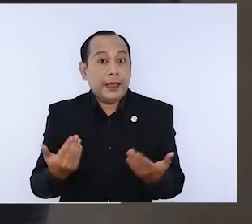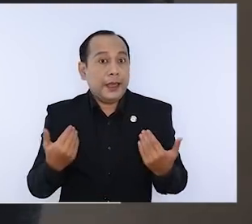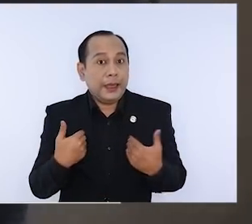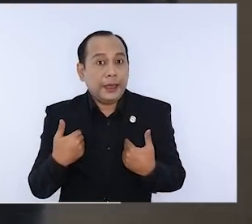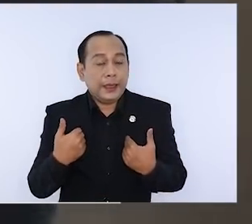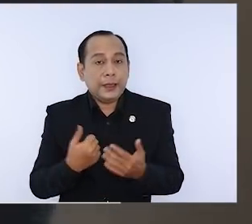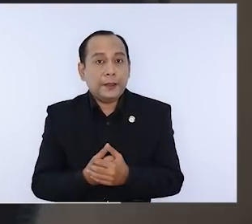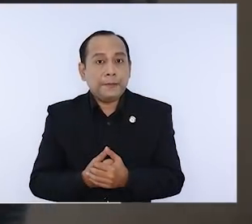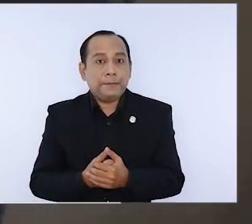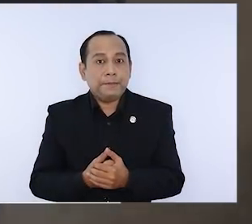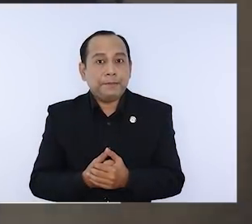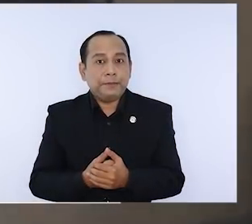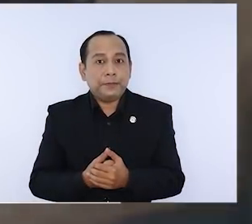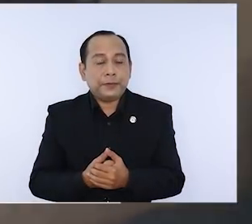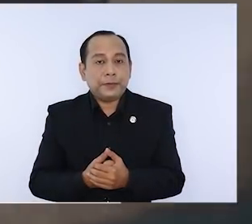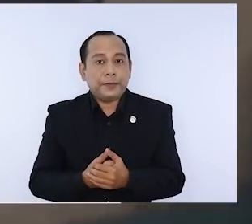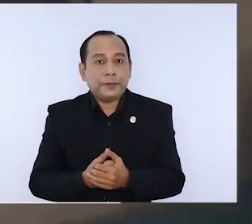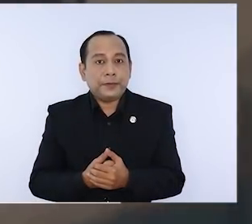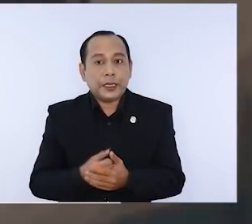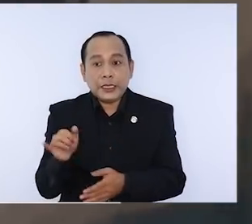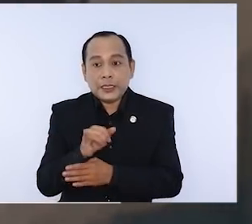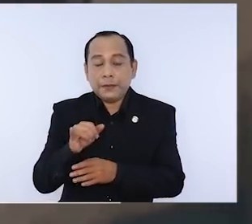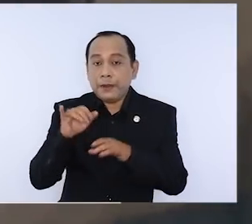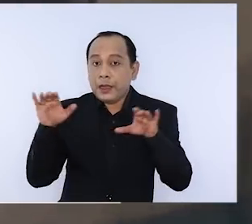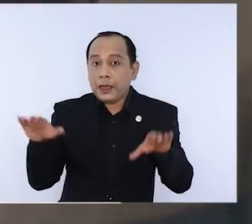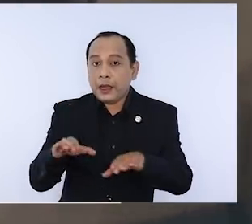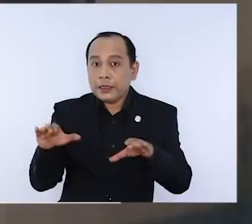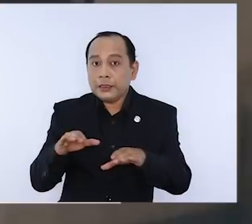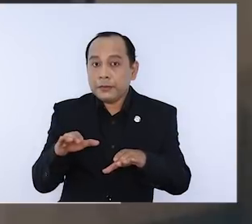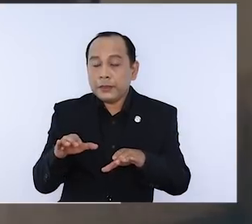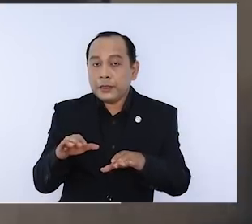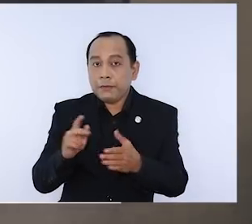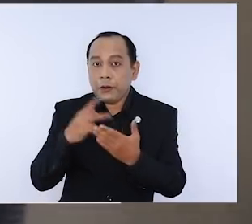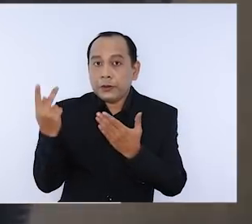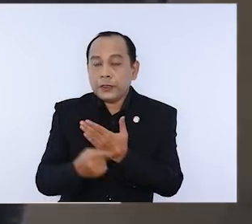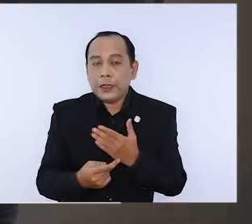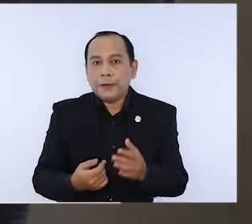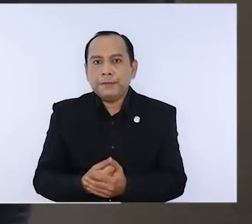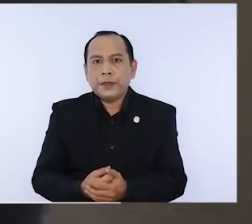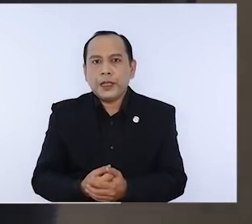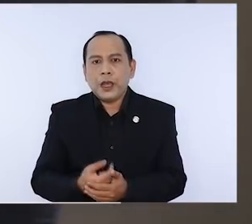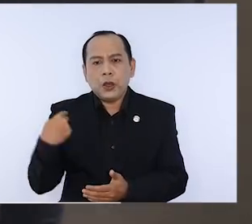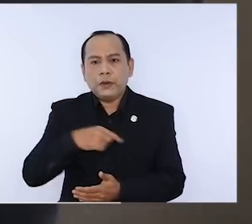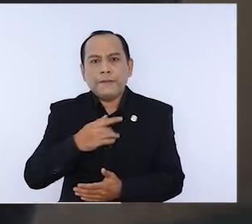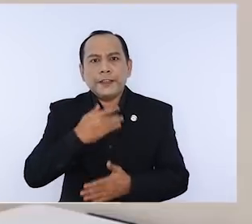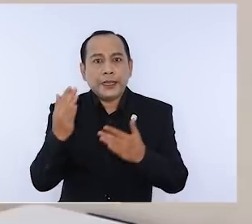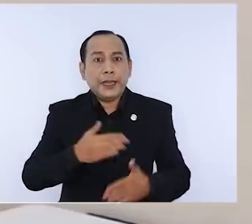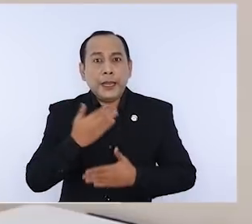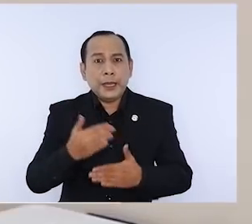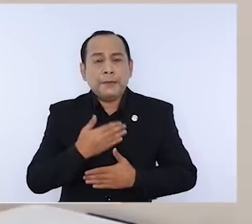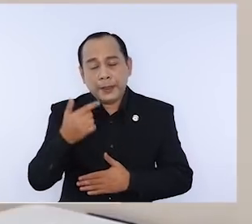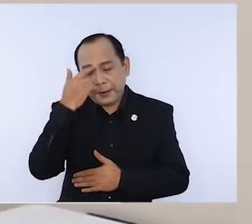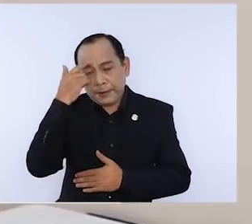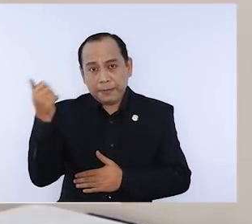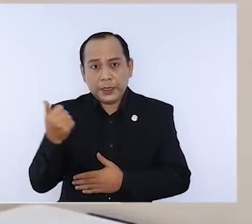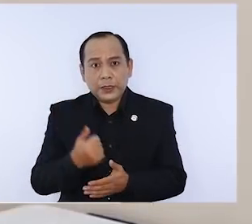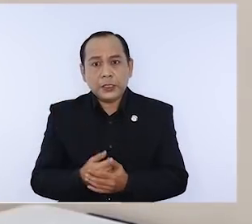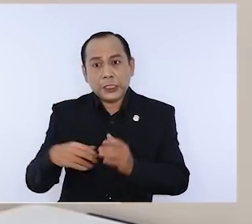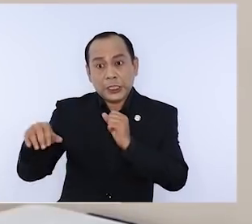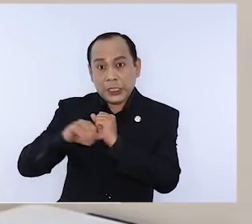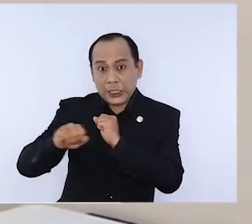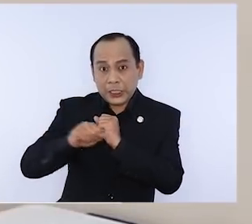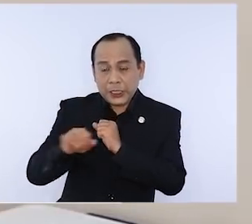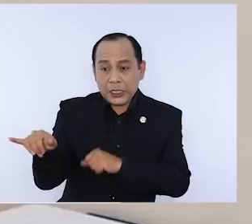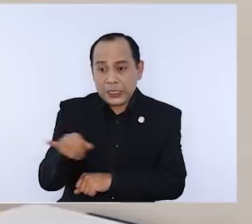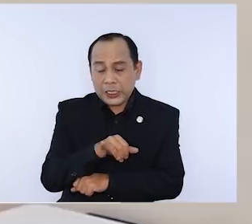ng bahagi sa ganito pong aktibidad, ay laking tuwa po namin sapagkat inilunsad po